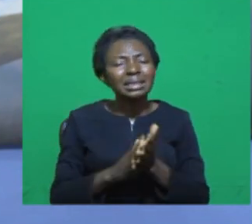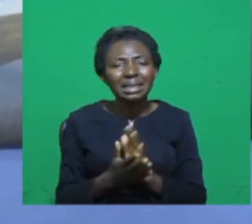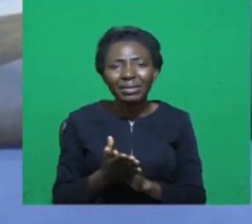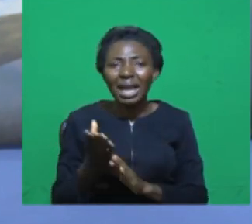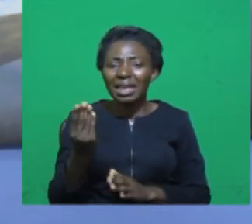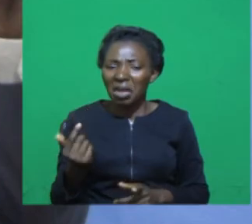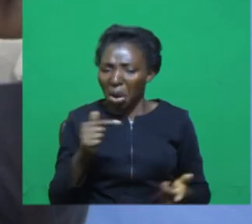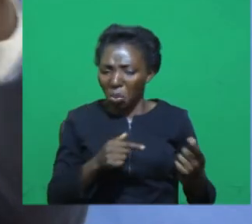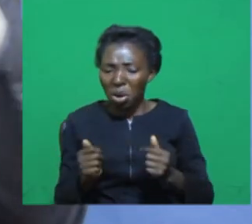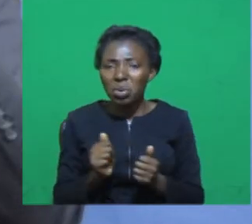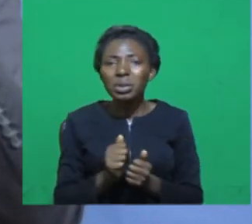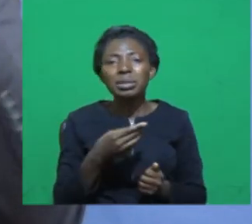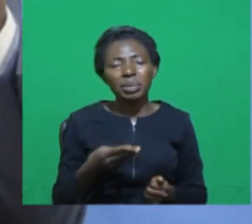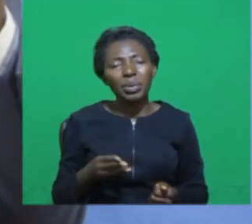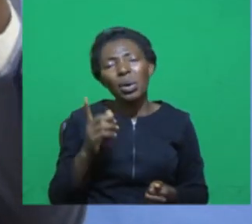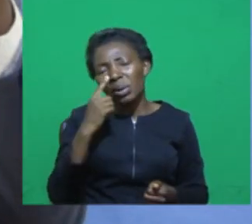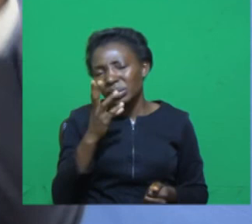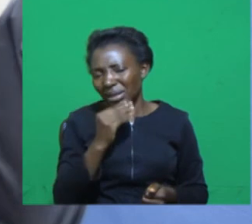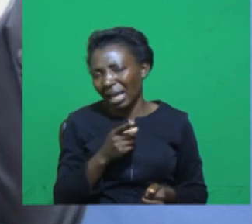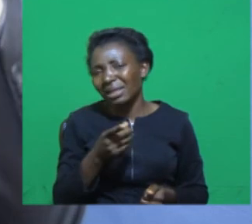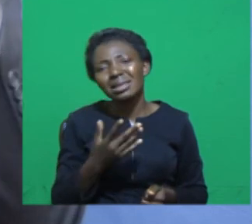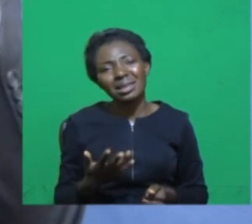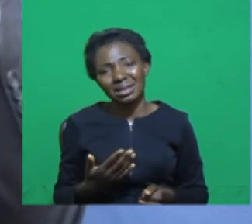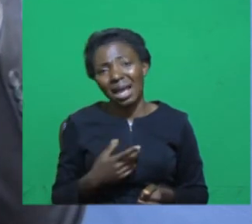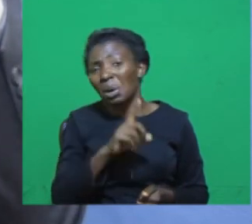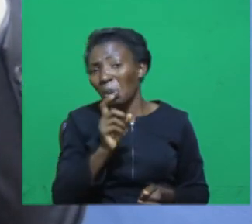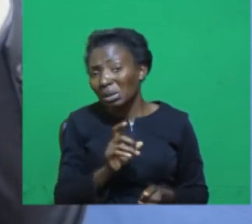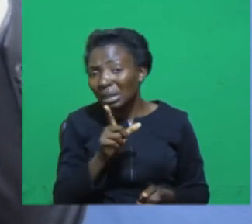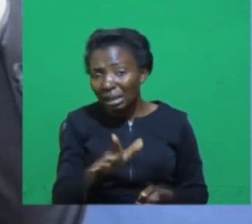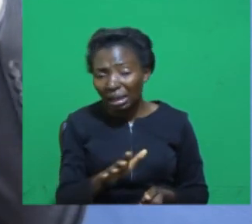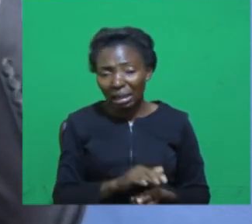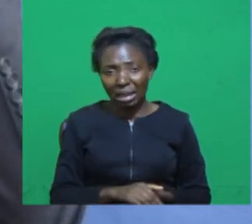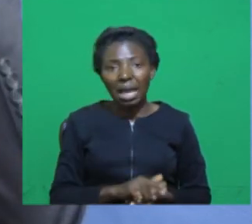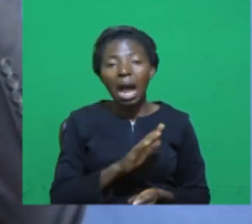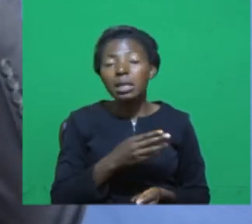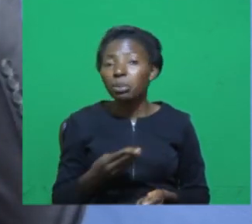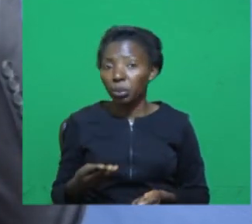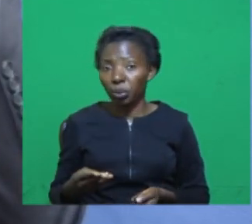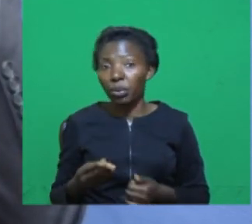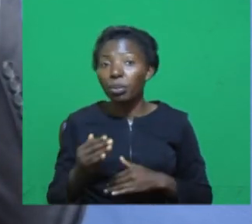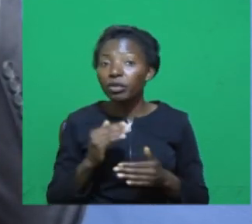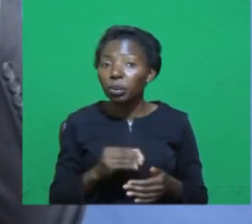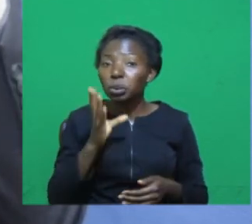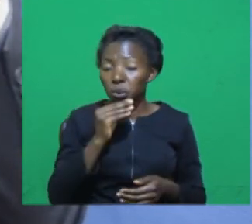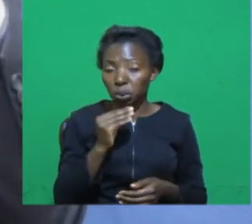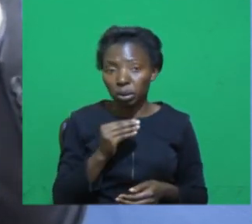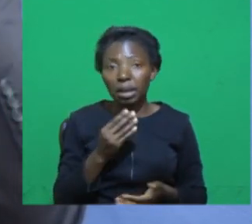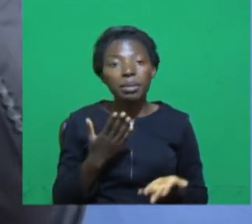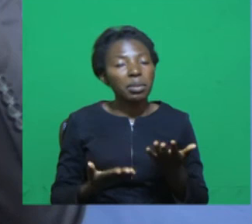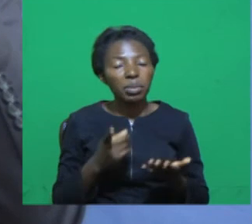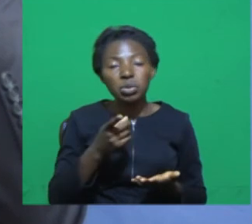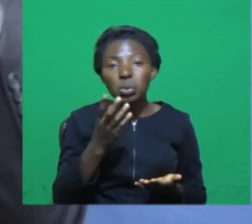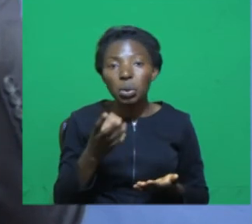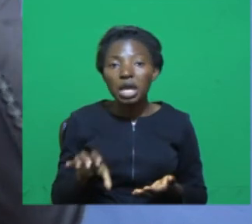uitirane nharo nemunhu iwo kana ungonoti because vamwe ka pane zvamakambotaura mune chimwe chikamu kuti unogona